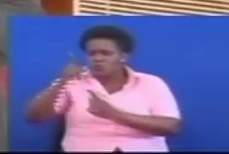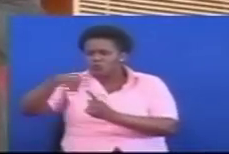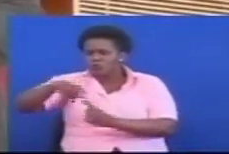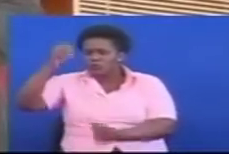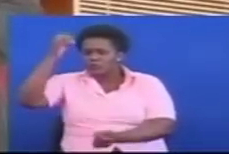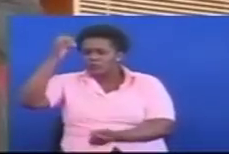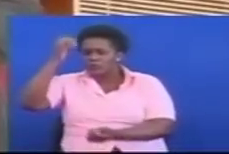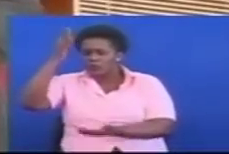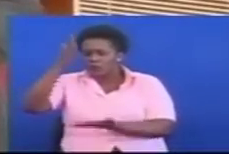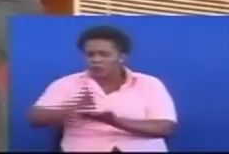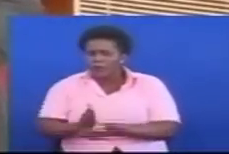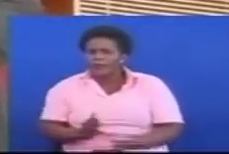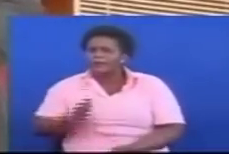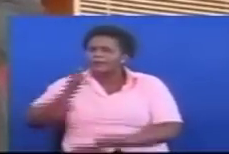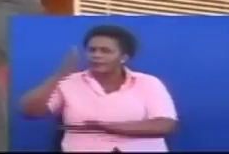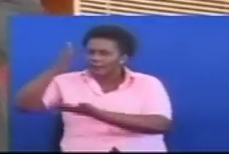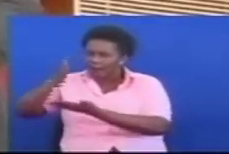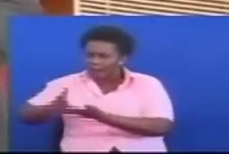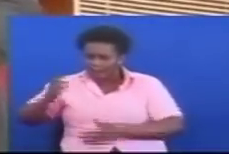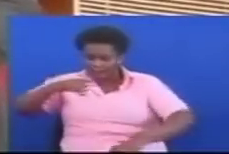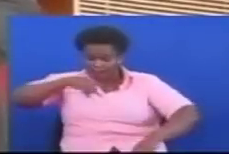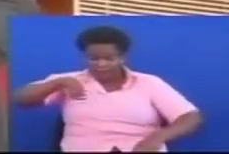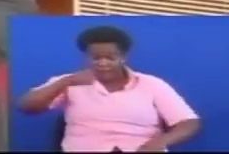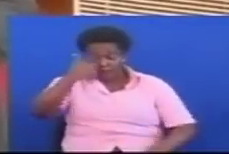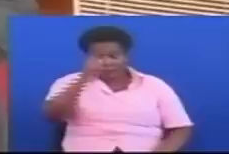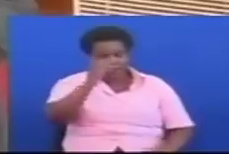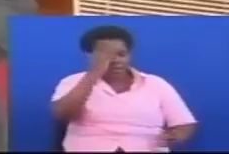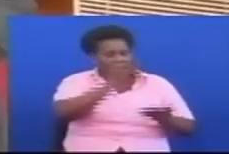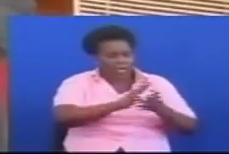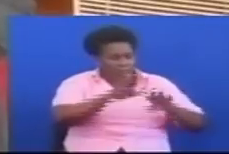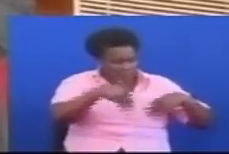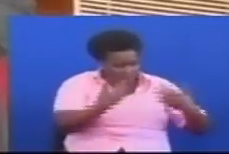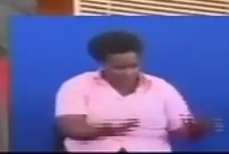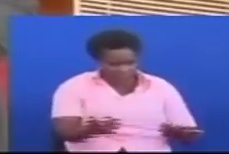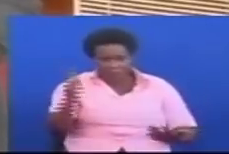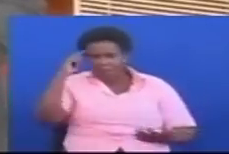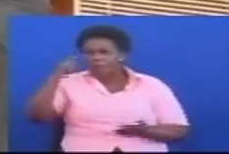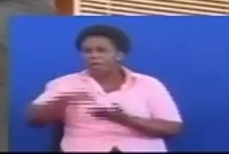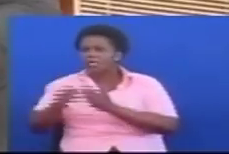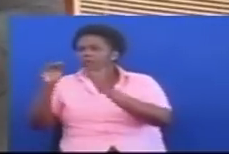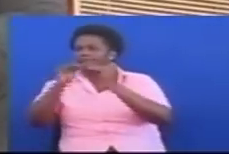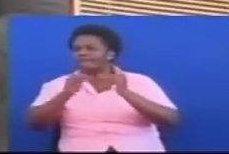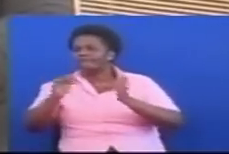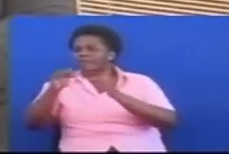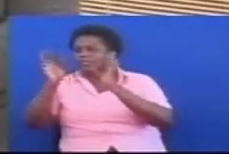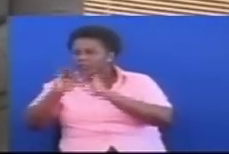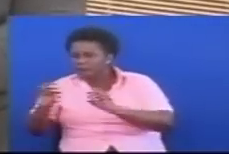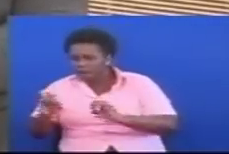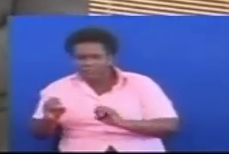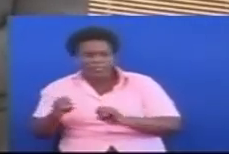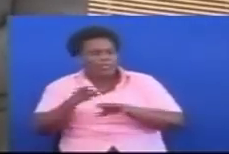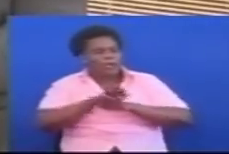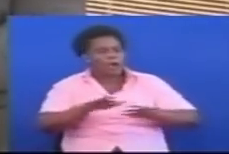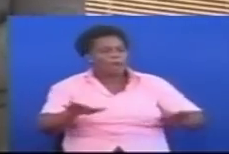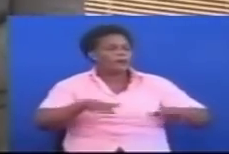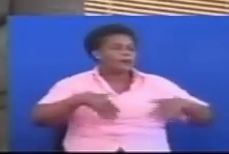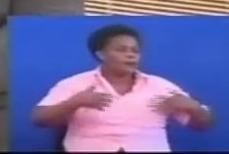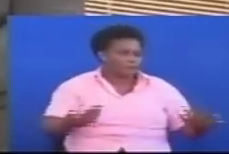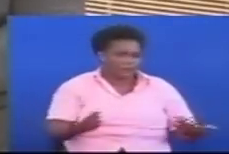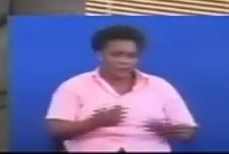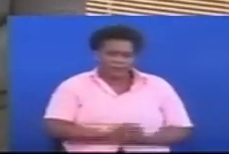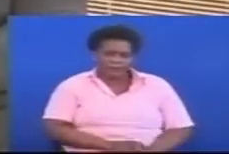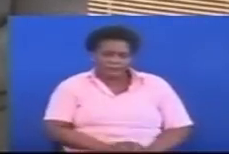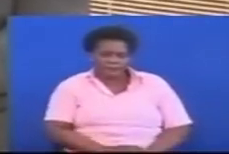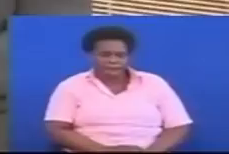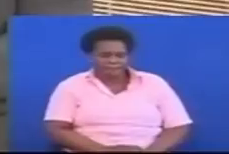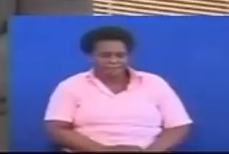rasmi ya upinzani inaamini kuwa bila haki hakuna demokrasia, pia hakuna amani katika nchi. Mheshimiwa